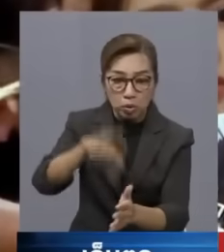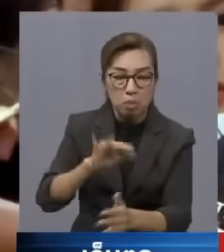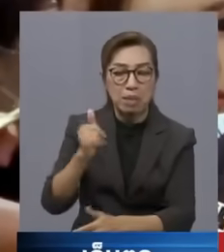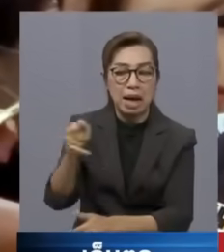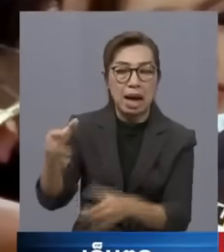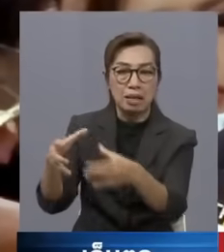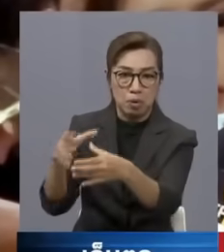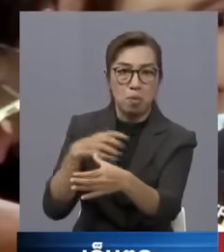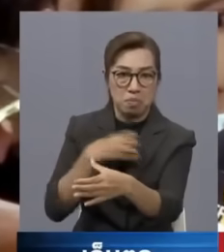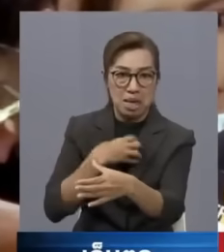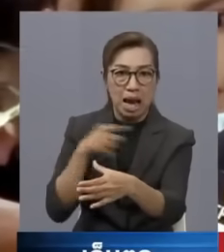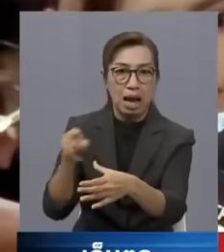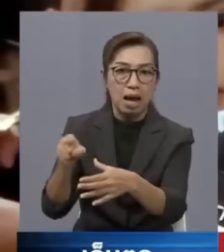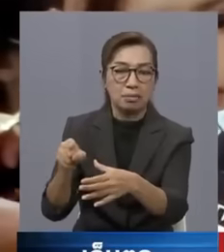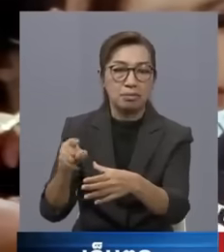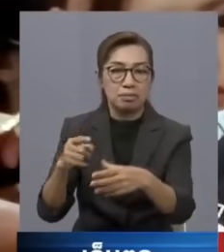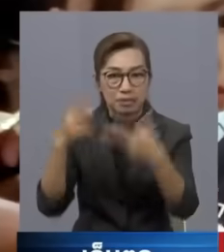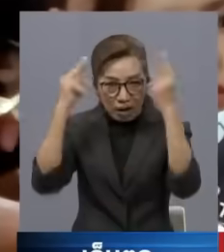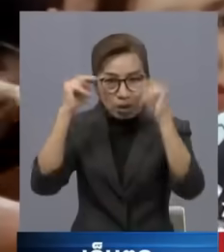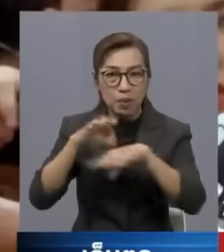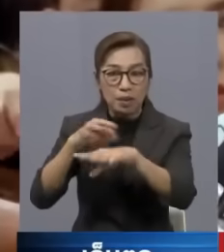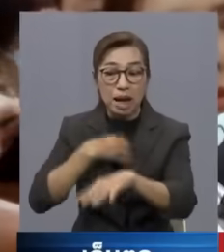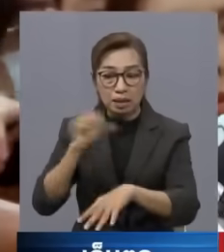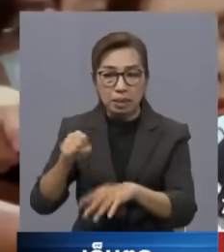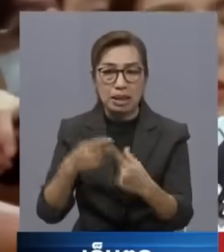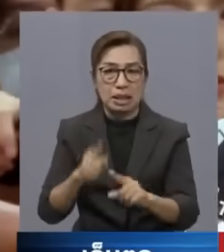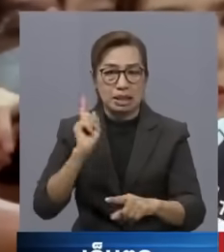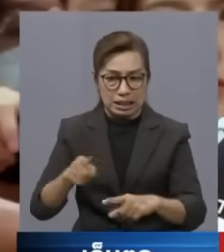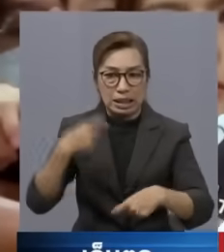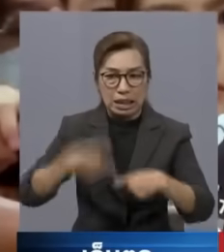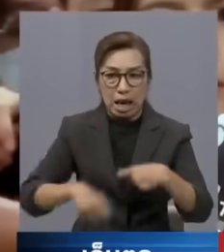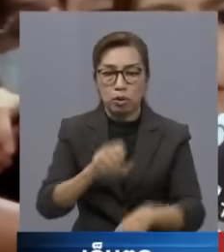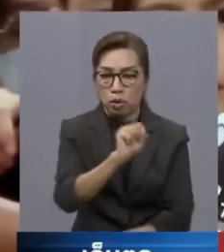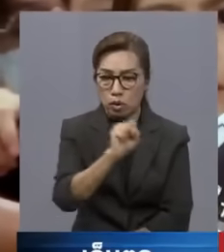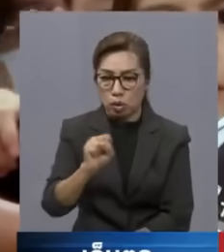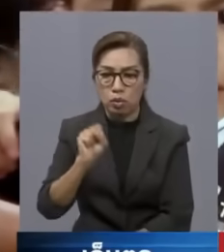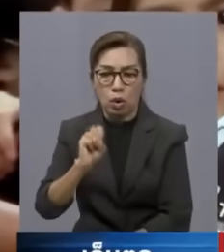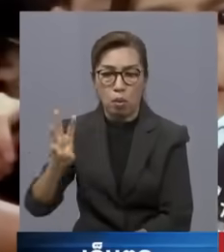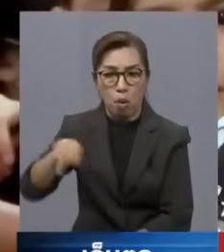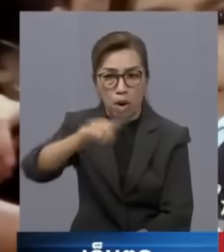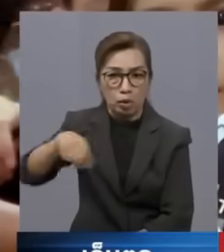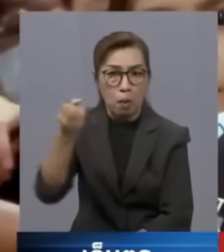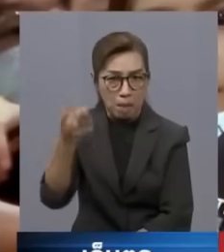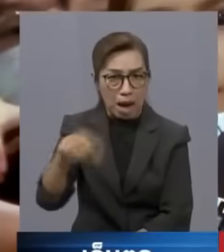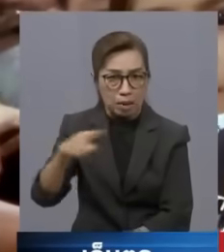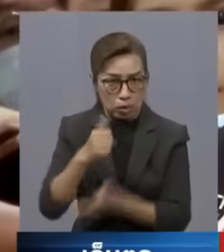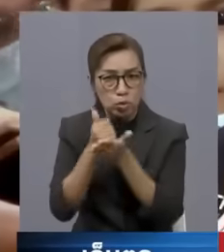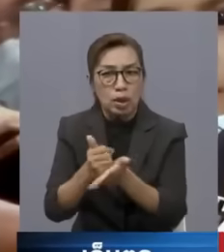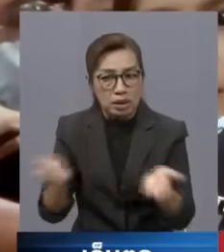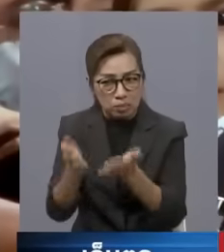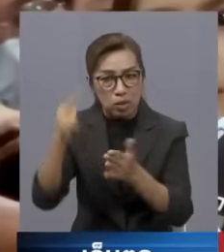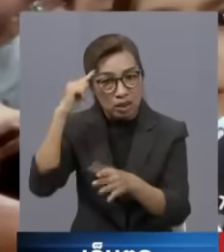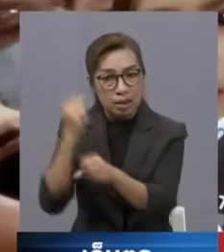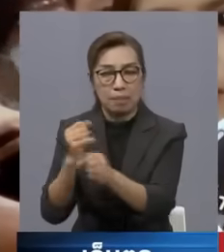ต้องอาศัยเสียง 2ใน 3ของสมาชิกทั้ง 2สภาเท่าที่มีอยู่ซึ่งมองว่าจำนวนเยอะเหมือนกันขนาดเดียวกัน